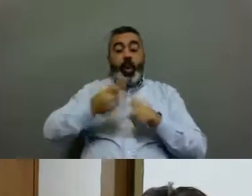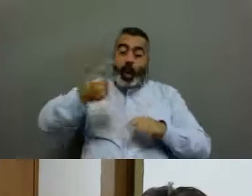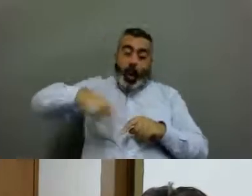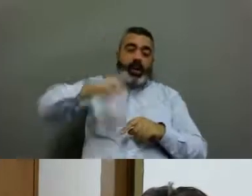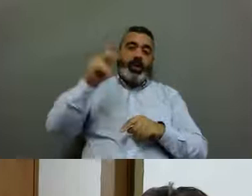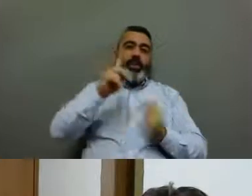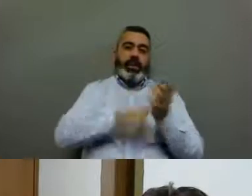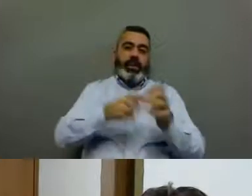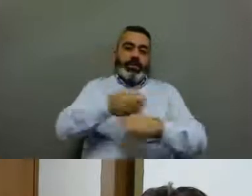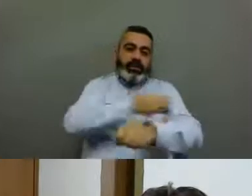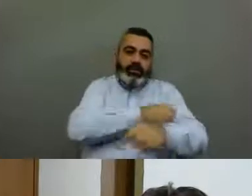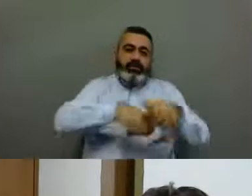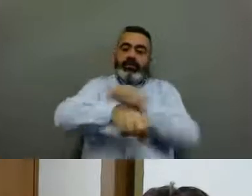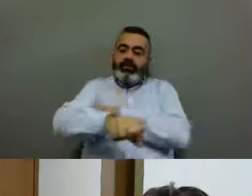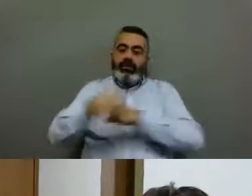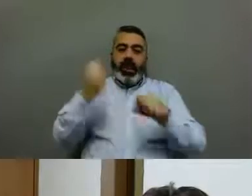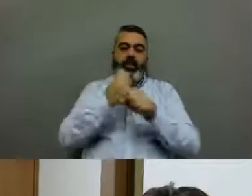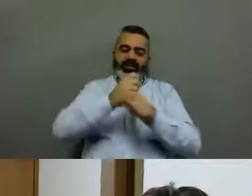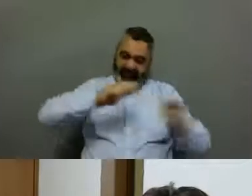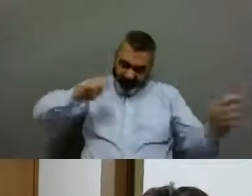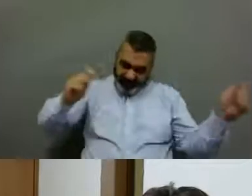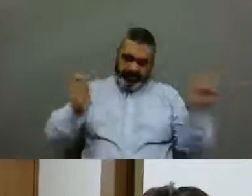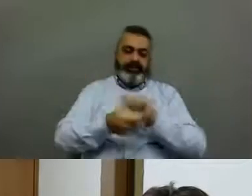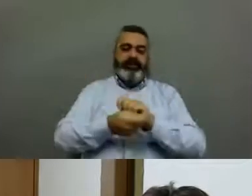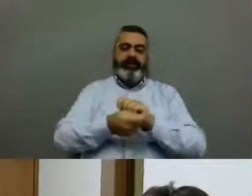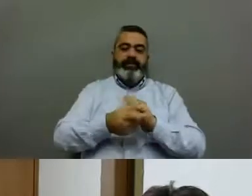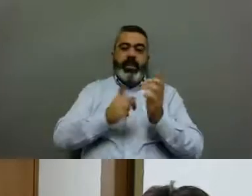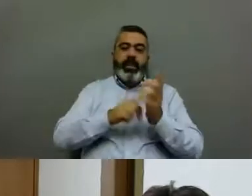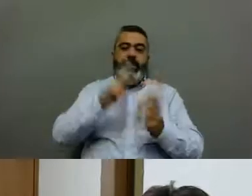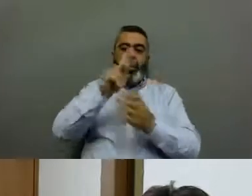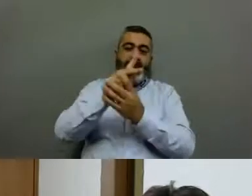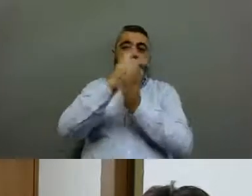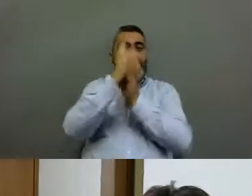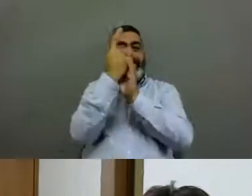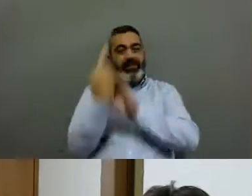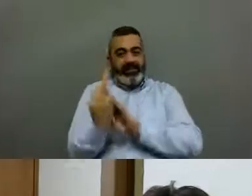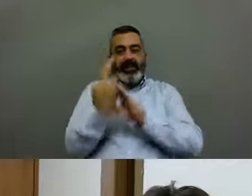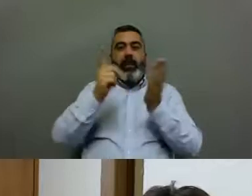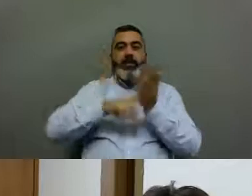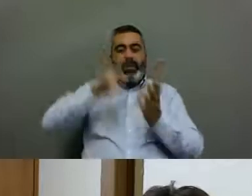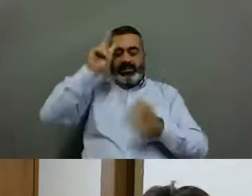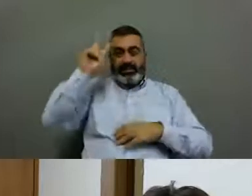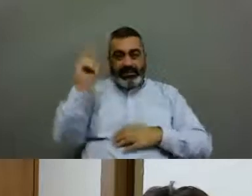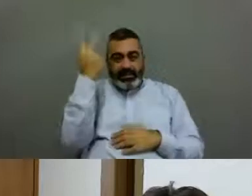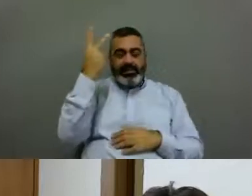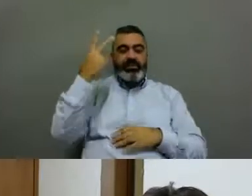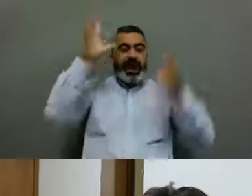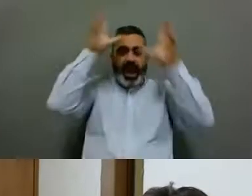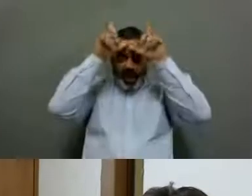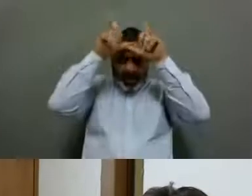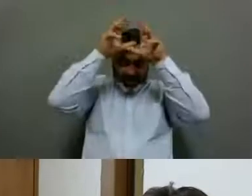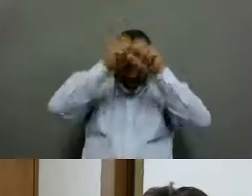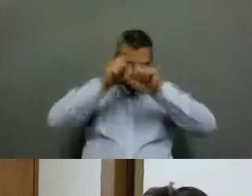κοινωνία. Πρέπει να αλλάξει όλη η κοινωνία, πρέπει να αλλάξει ο τρόπος σκέψης. Πρέπει να καταρρύψουμε στερεότυπα,